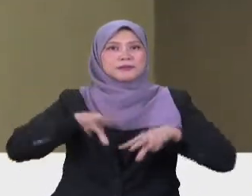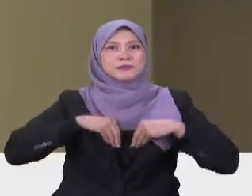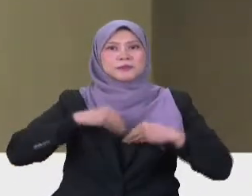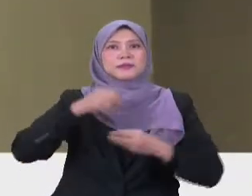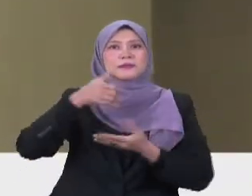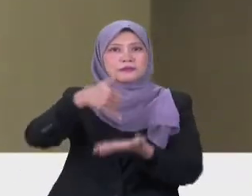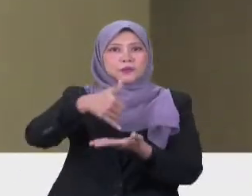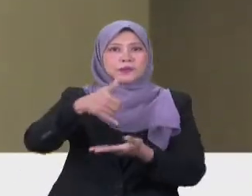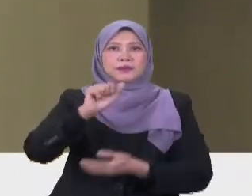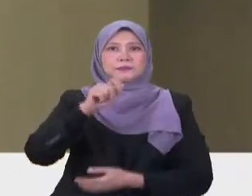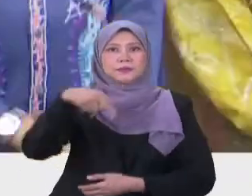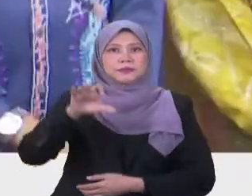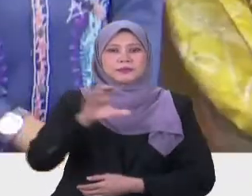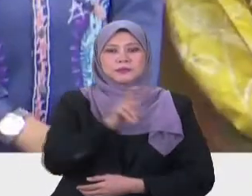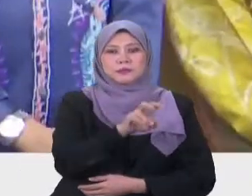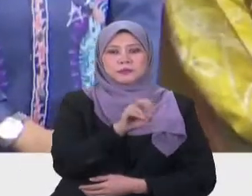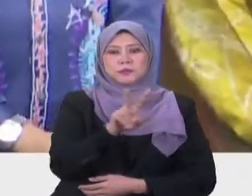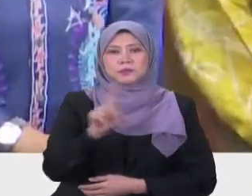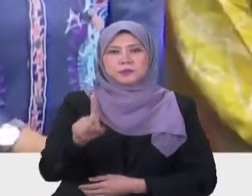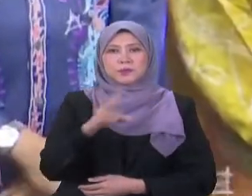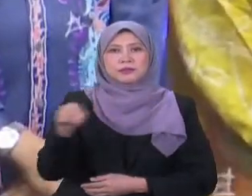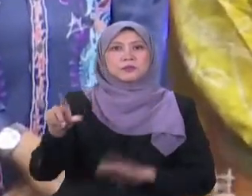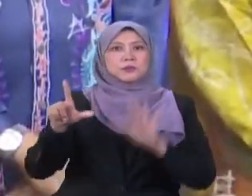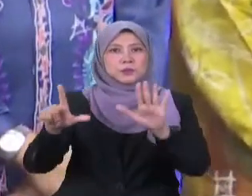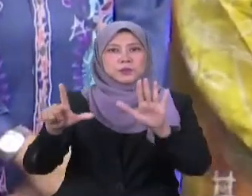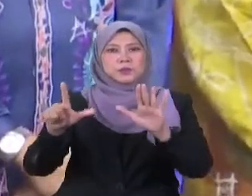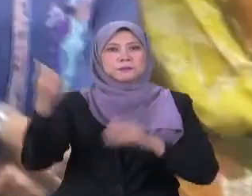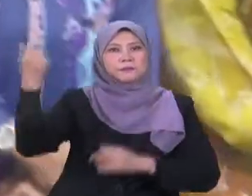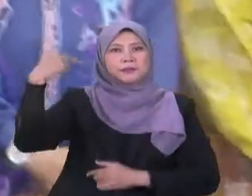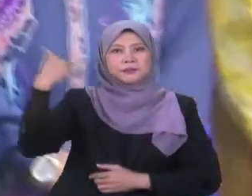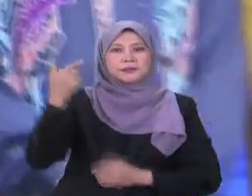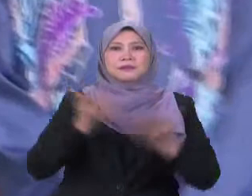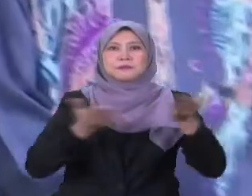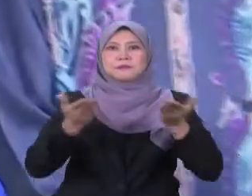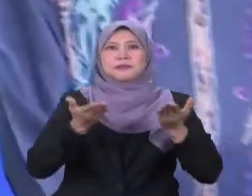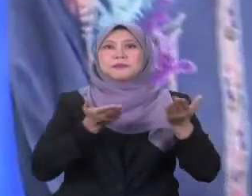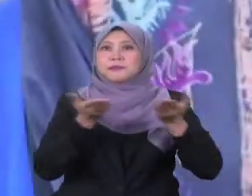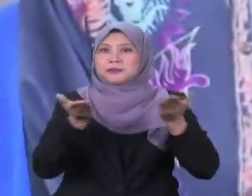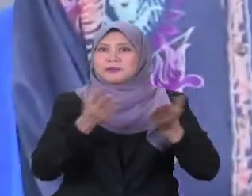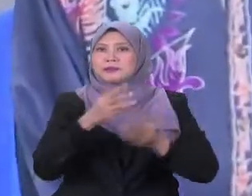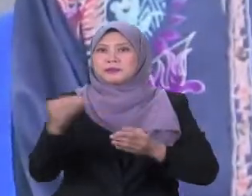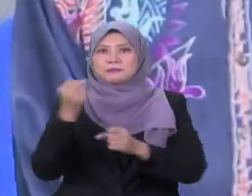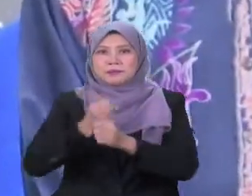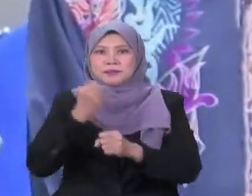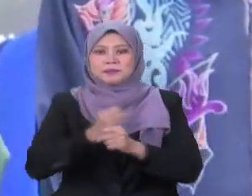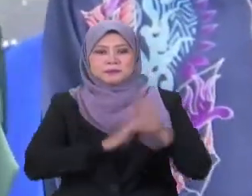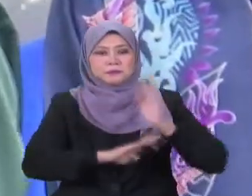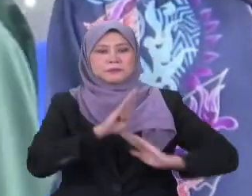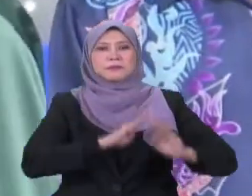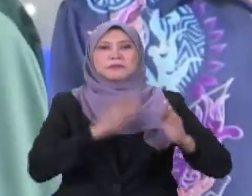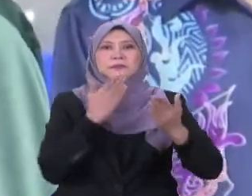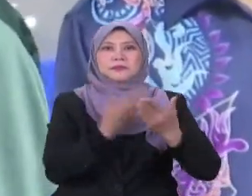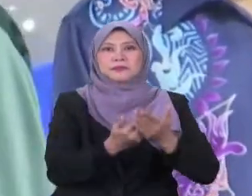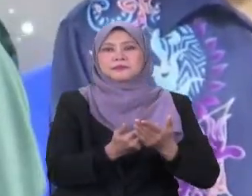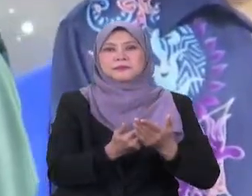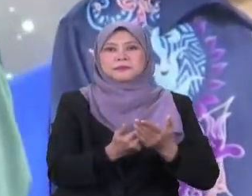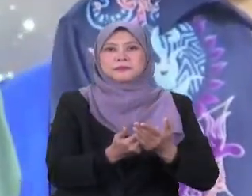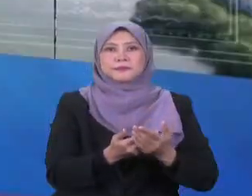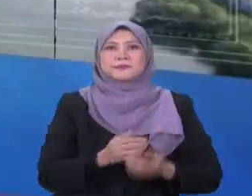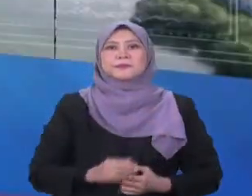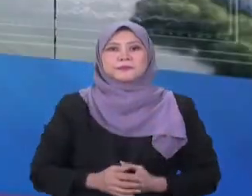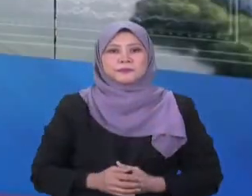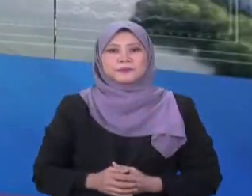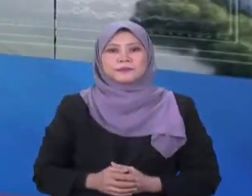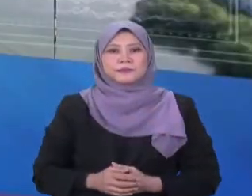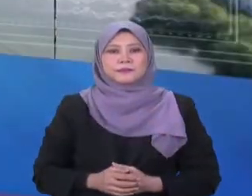bagi tahun 2021 dan 7 pesara menerima pengingat primatan dan pekerti terbilang calon majelis ini